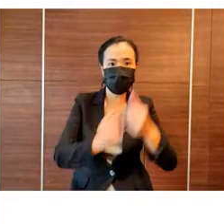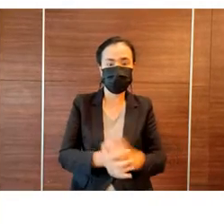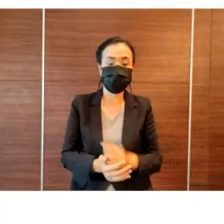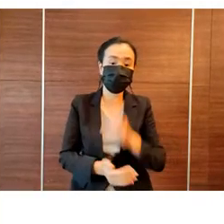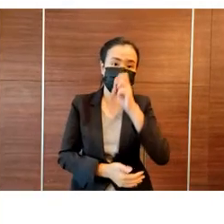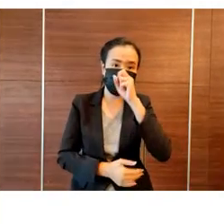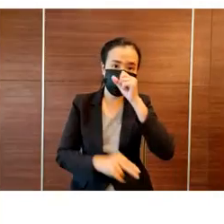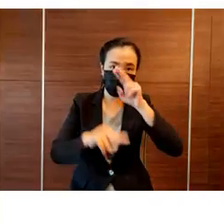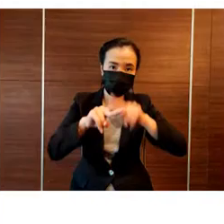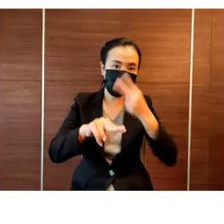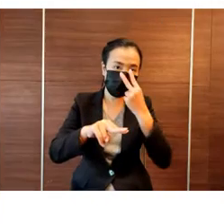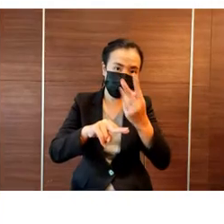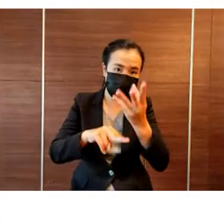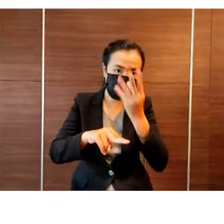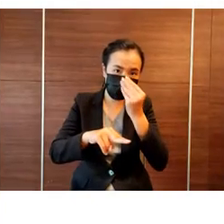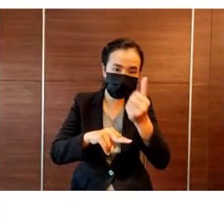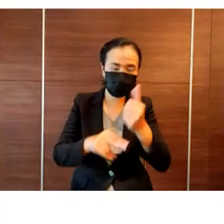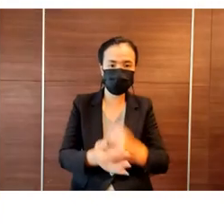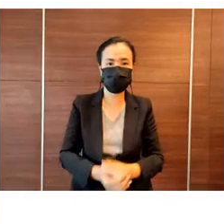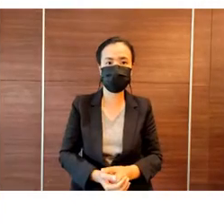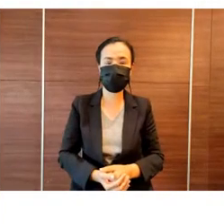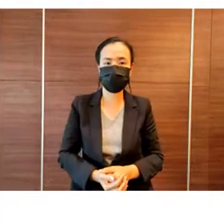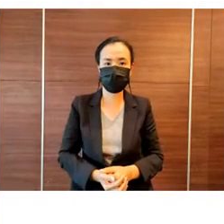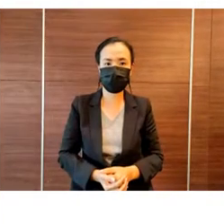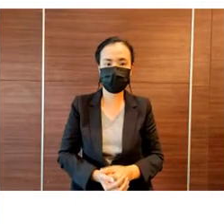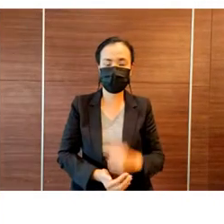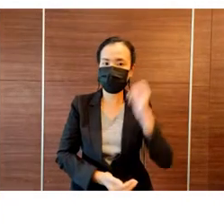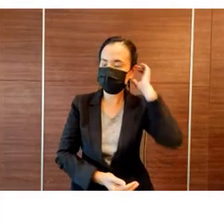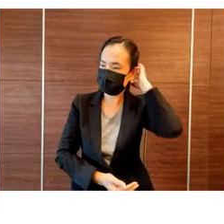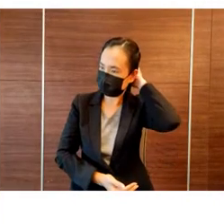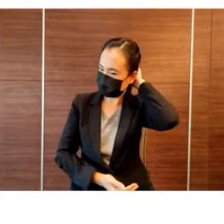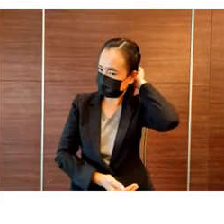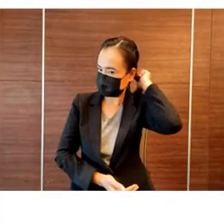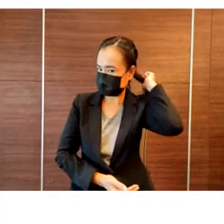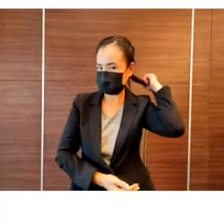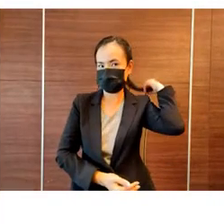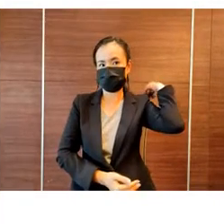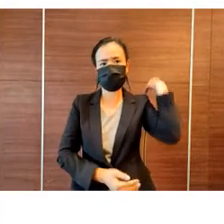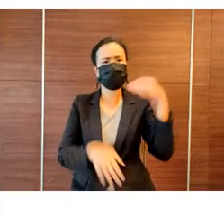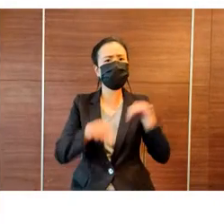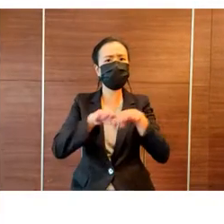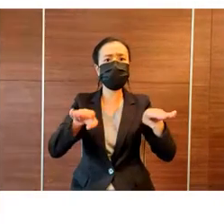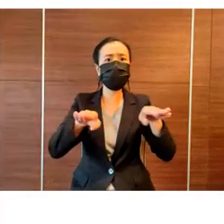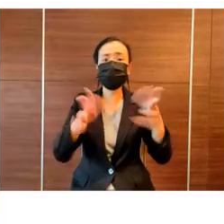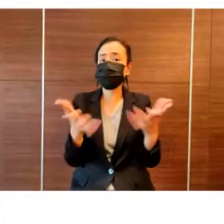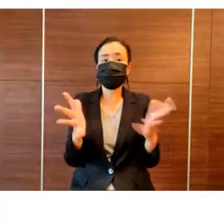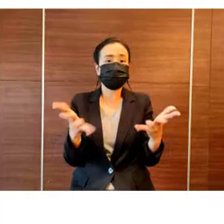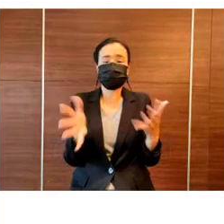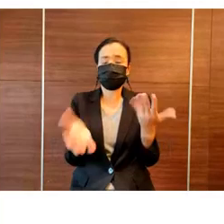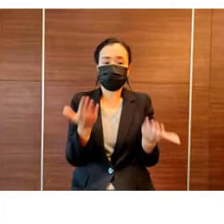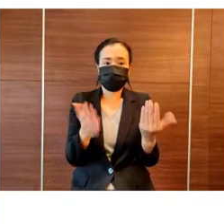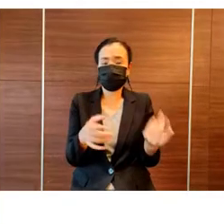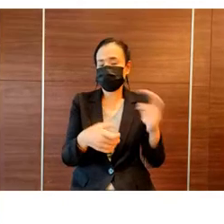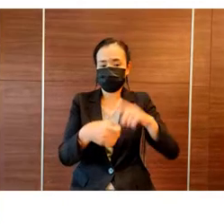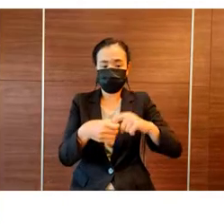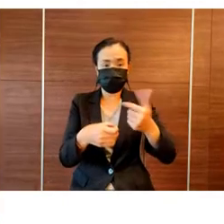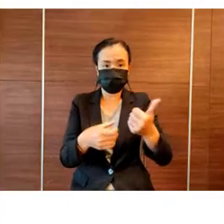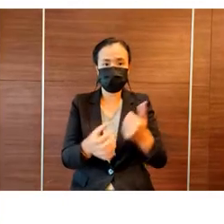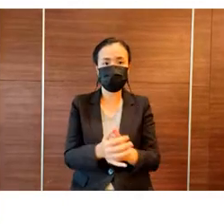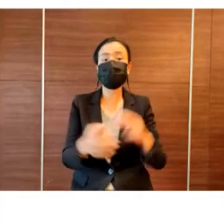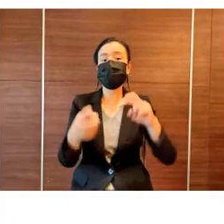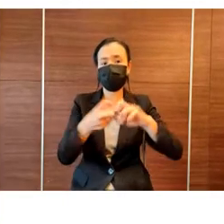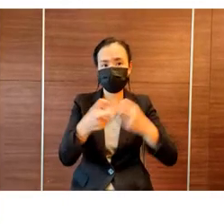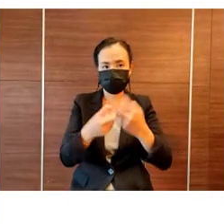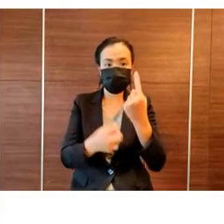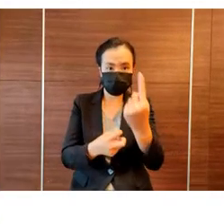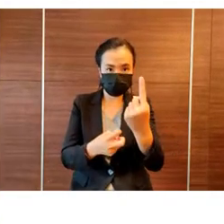าไปนั่งฟังดูก็ได้ ค่ะ ครับ มีเงื่อนไขมีกติกาอะไรไหมคะในการเข้ากลุ ่ ม ไม่มีเลยครับแค่คือถ้าสำหรับคนที่มีปัญห